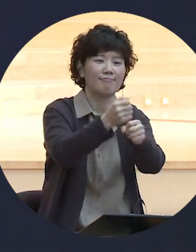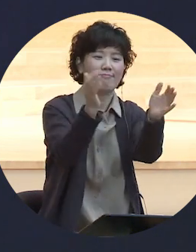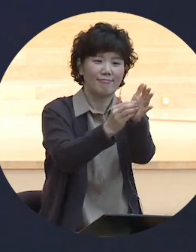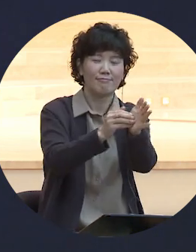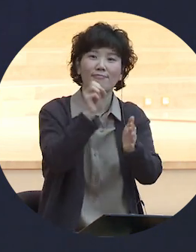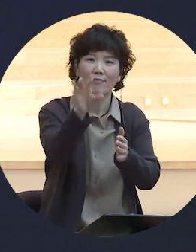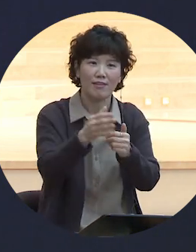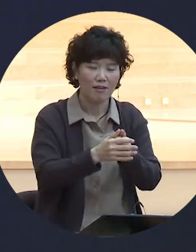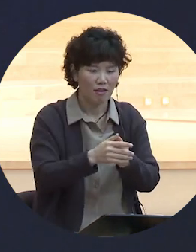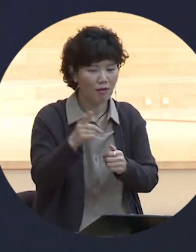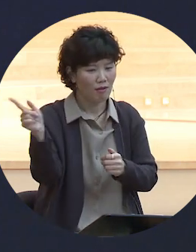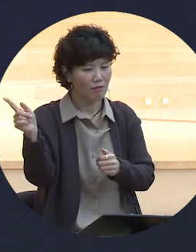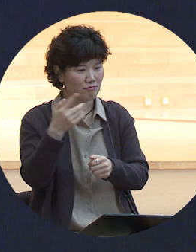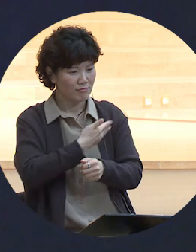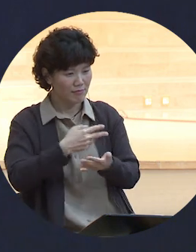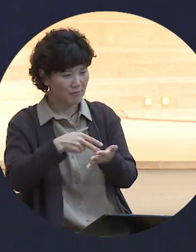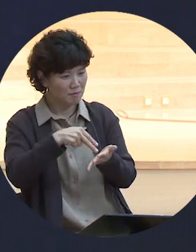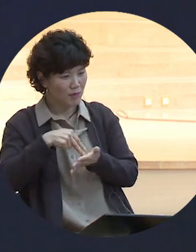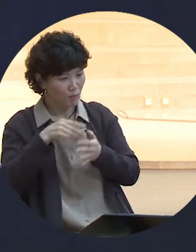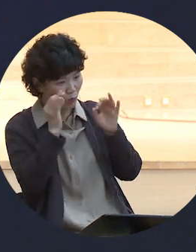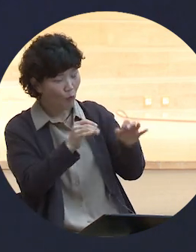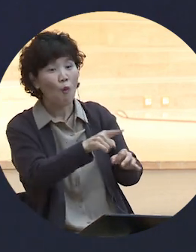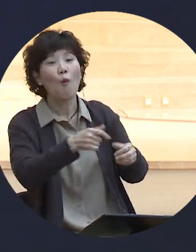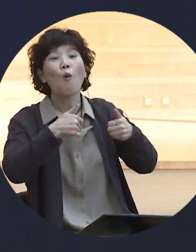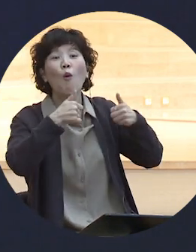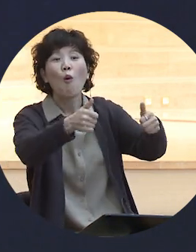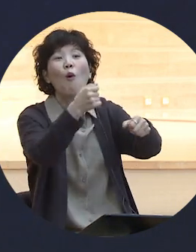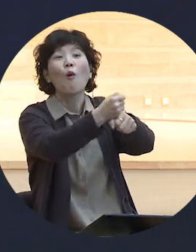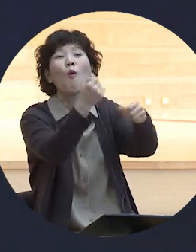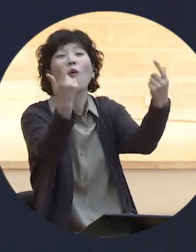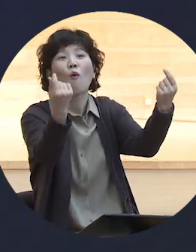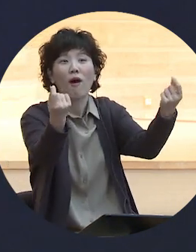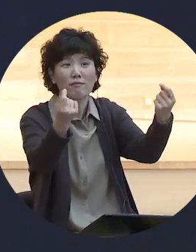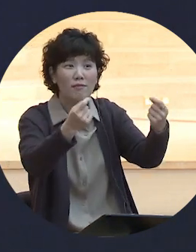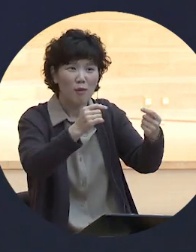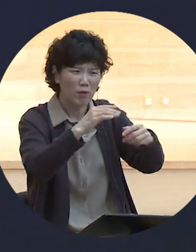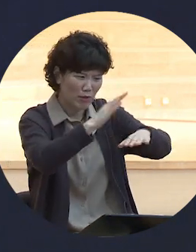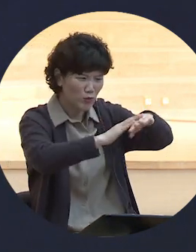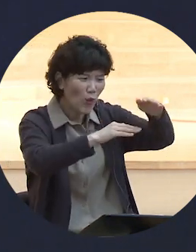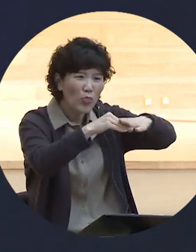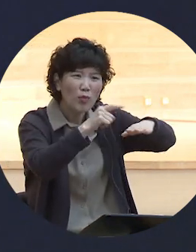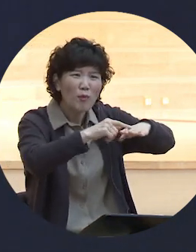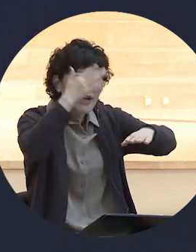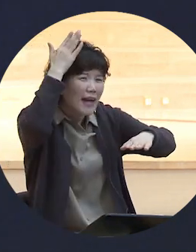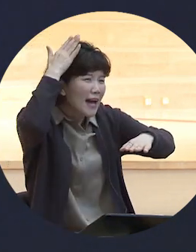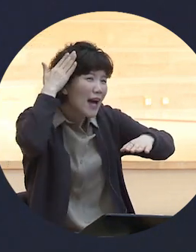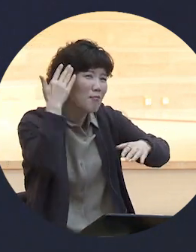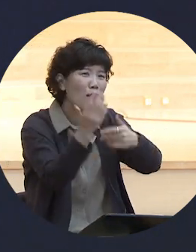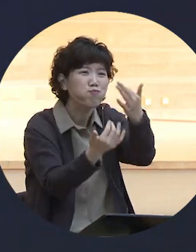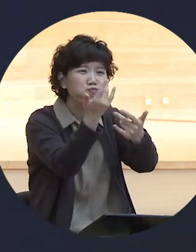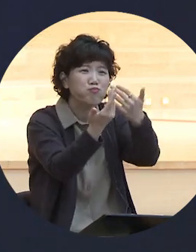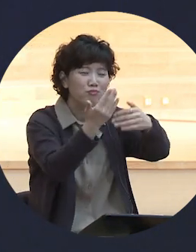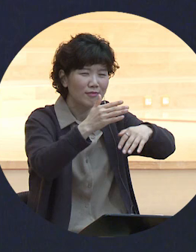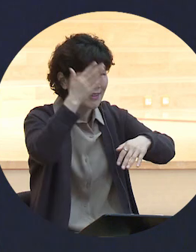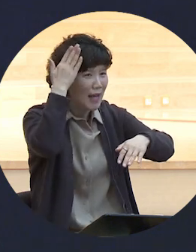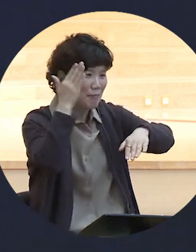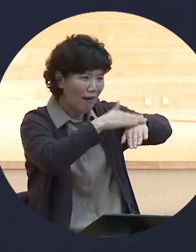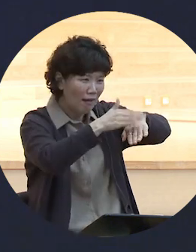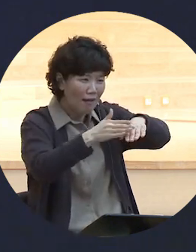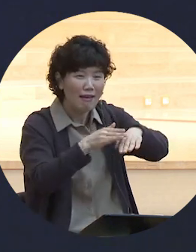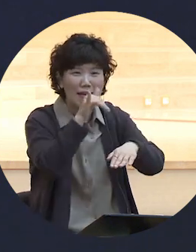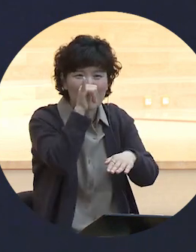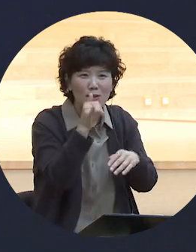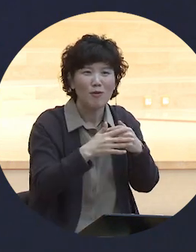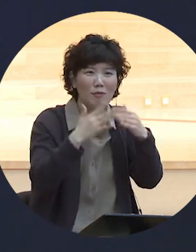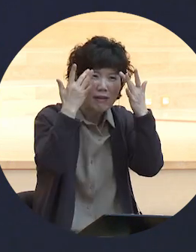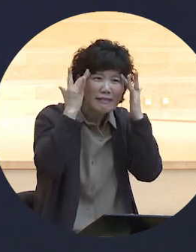것 같아요 보니까. 왜냐하면 온 손에 그냥 막 불에 드인 어떤 화상, 상처 이런 자국도 있고 막